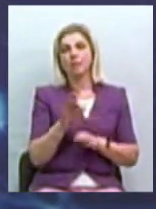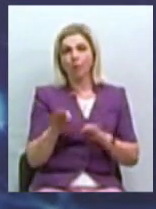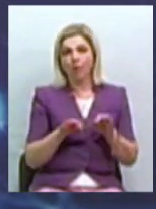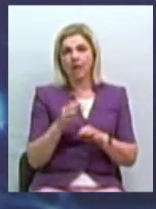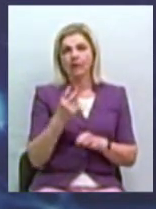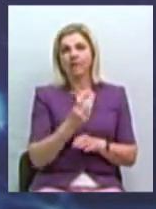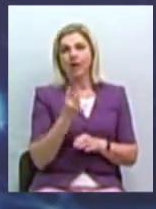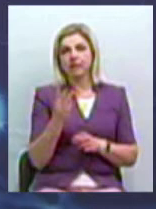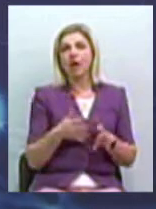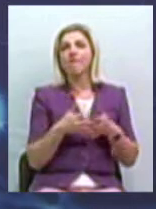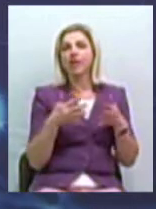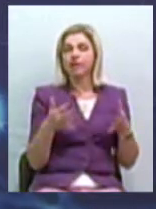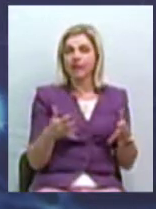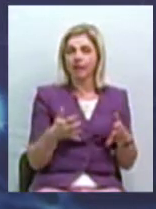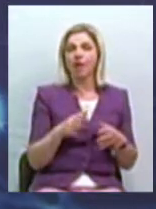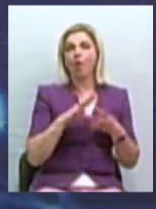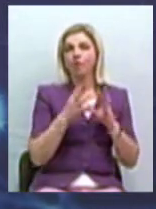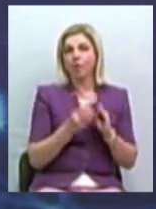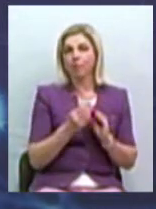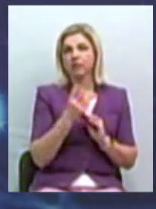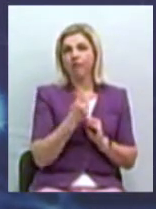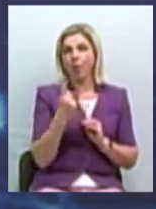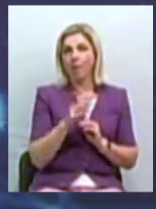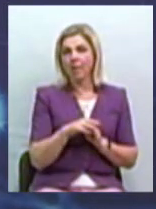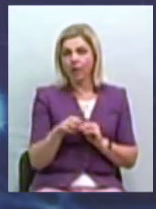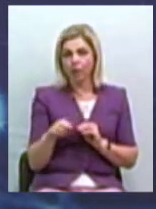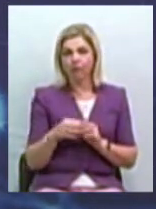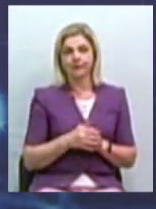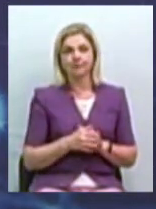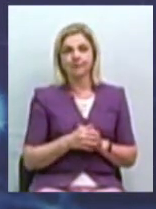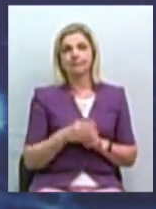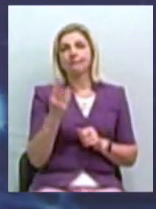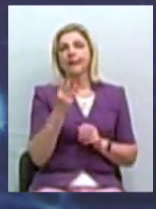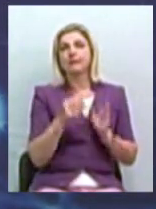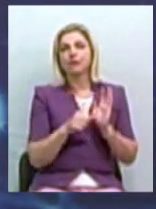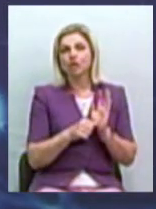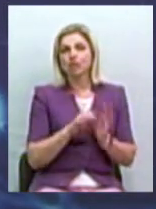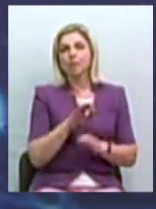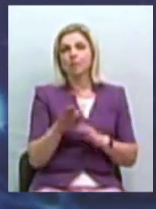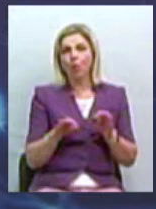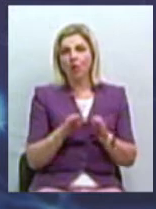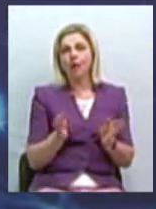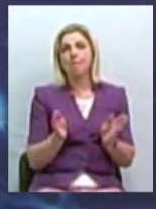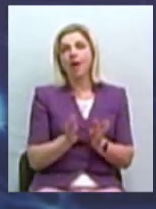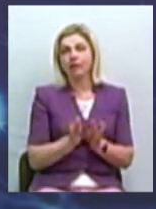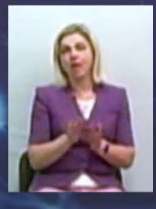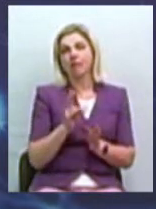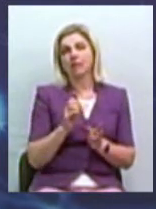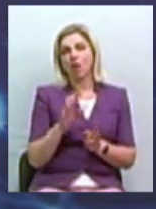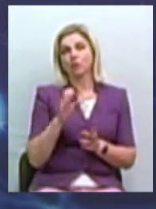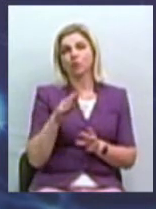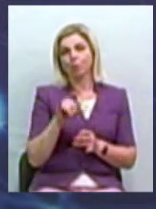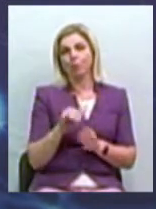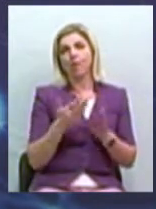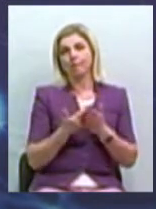– це у нас великі проєкти на загальну суму 21 мільйон. І 36 проєктів категорія малих на загальну суму близько